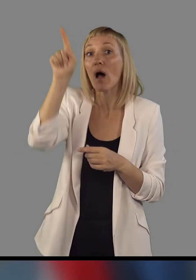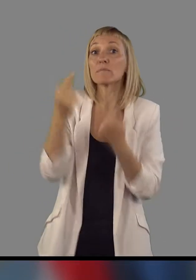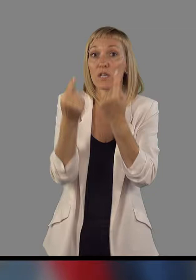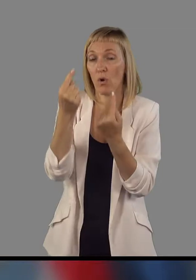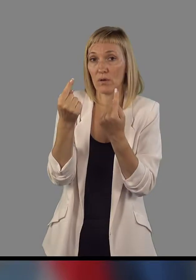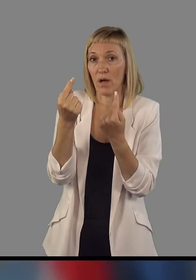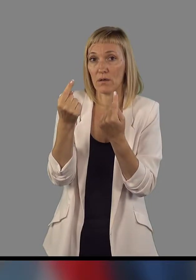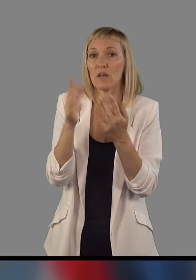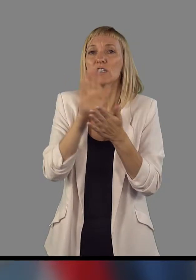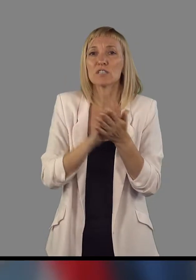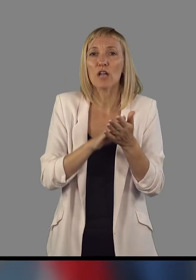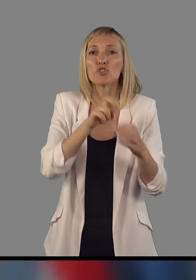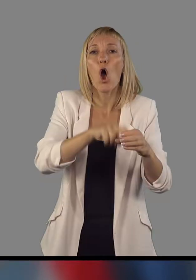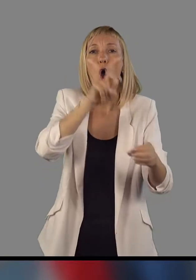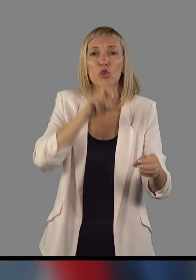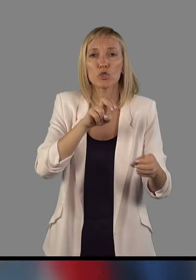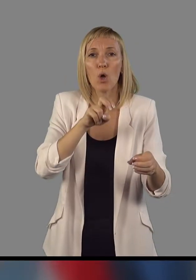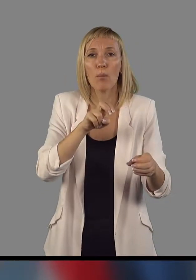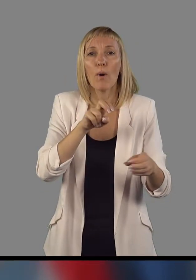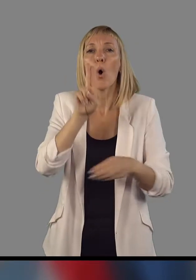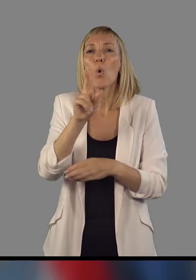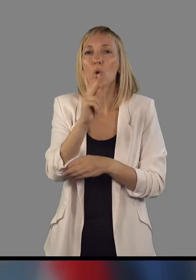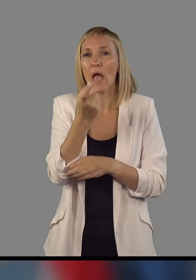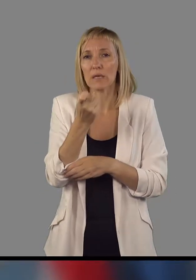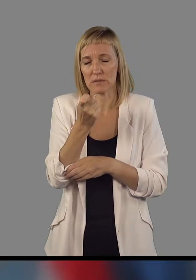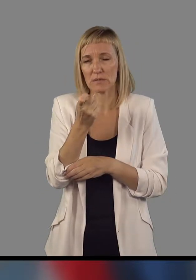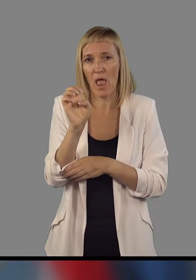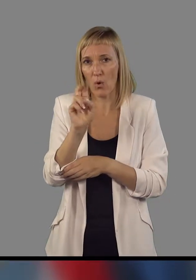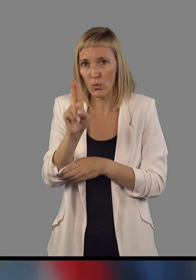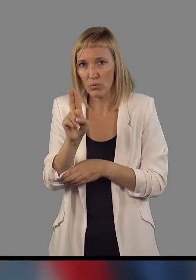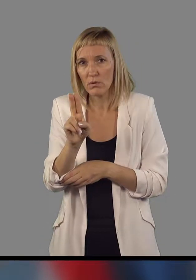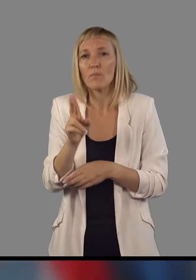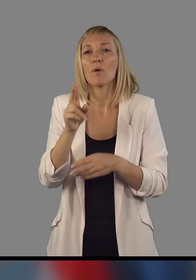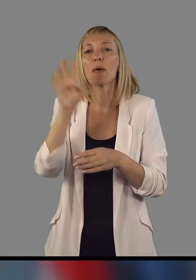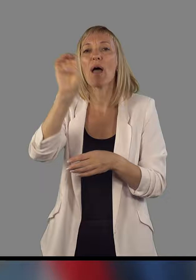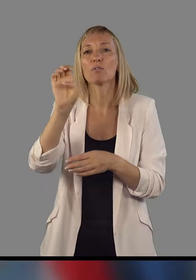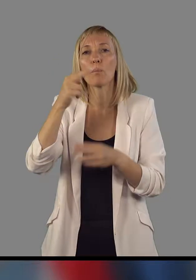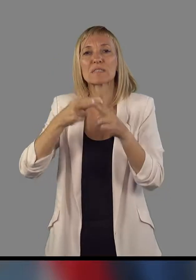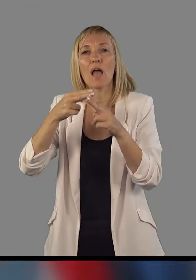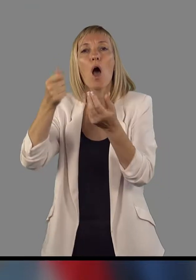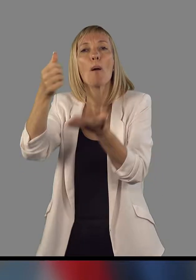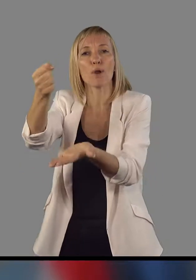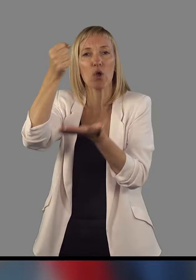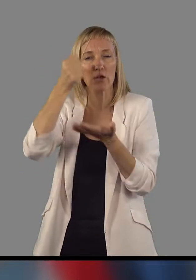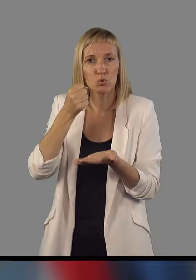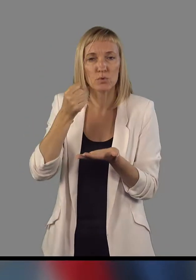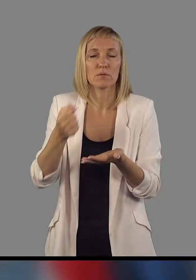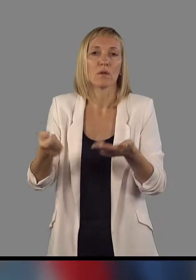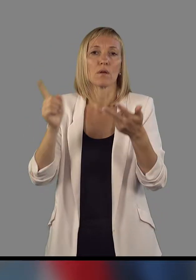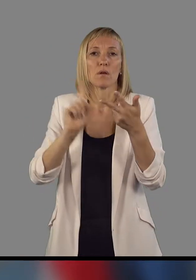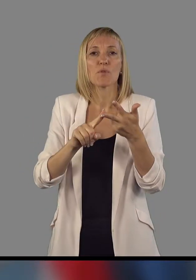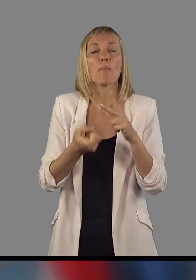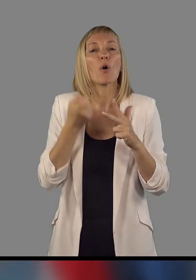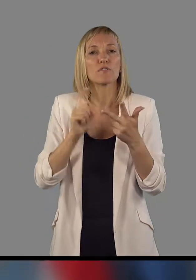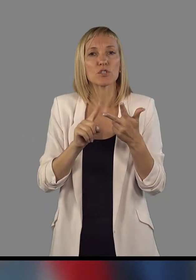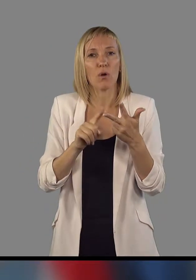ki bodo v Evropski uniji, začenši z Brexitom, pogajanjem o prihodnjem evropskem proračunu, na